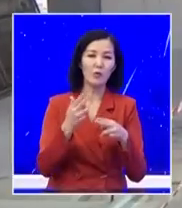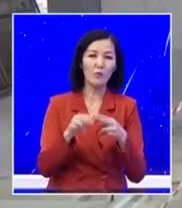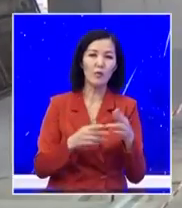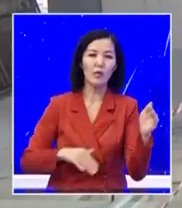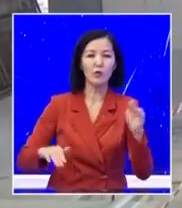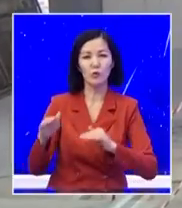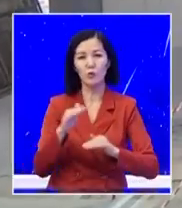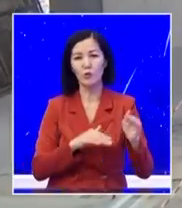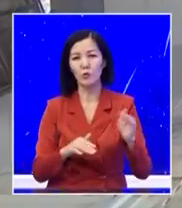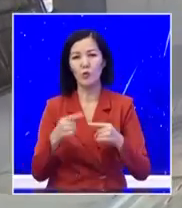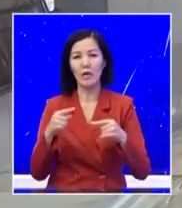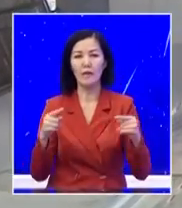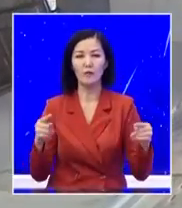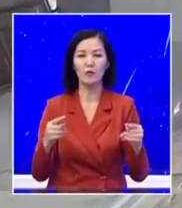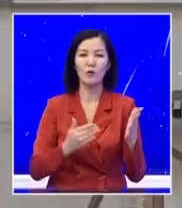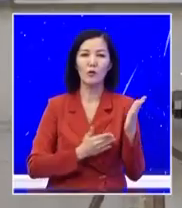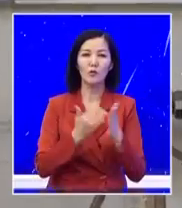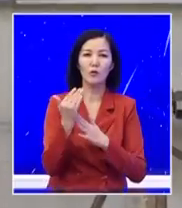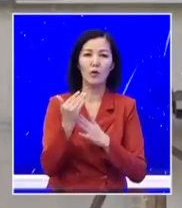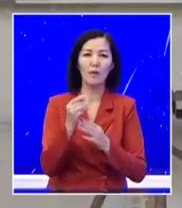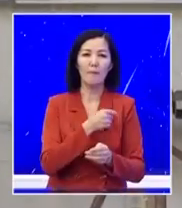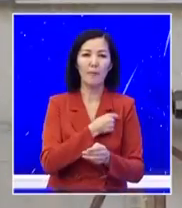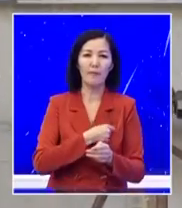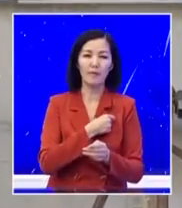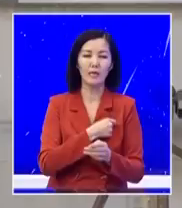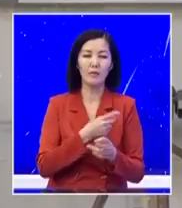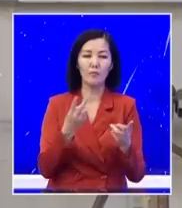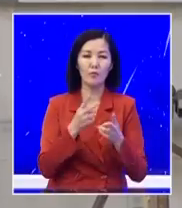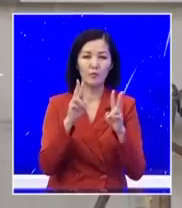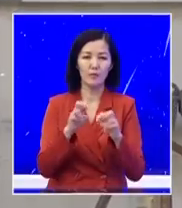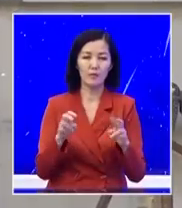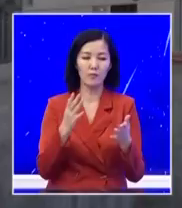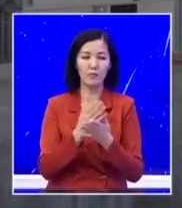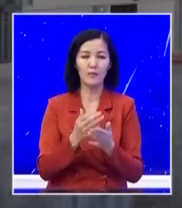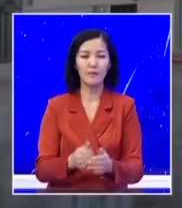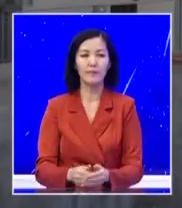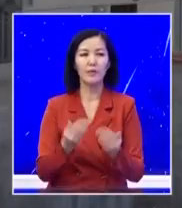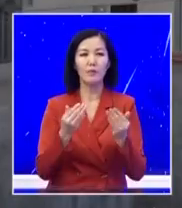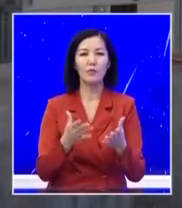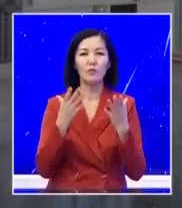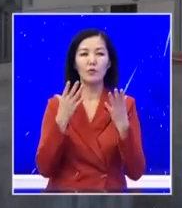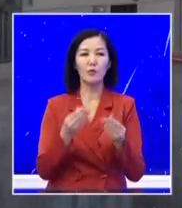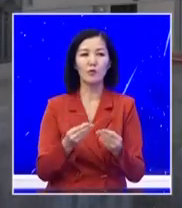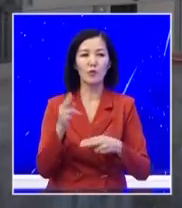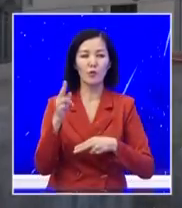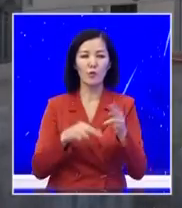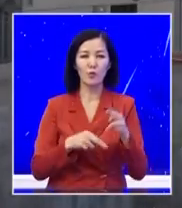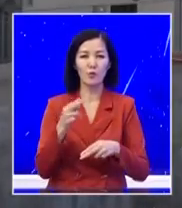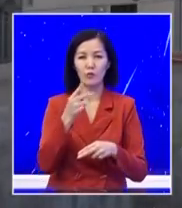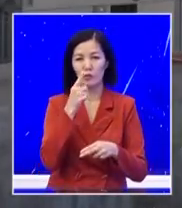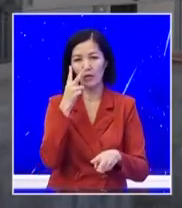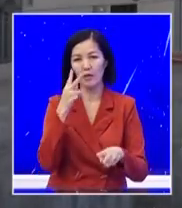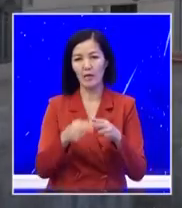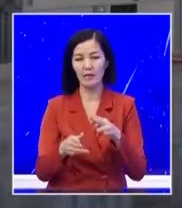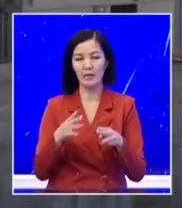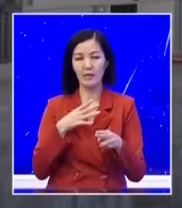және ватерполдан жоғары санаттағы тәжірибелі бапкер болуы тиіс. Бүгінгі күнде міне құрылыс жұмыстары аяқталуға